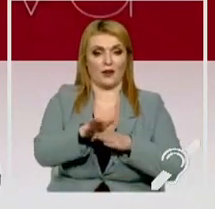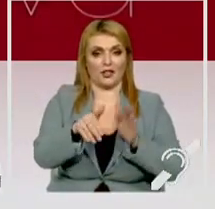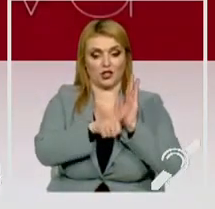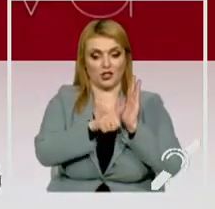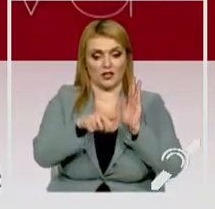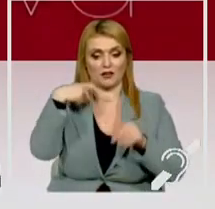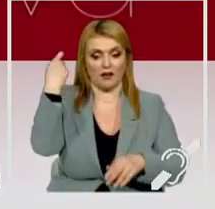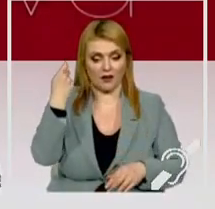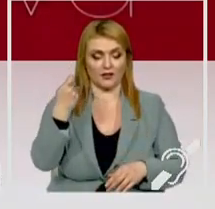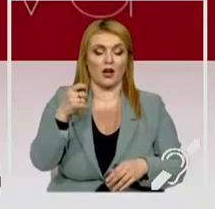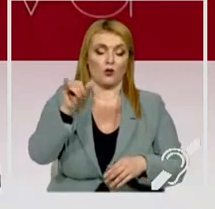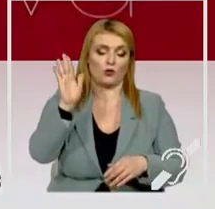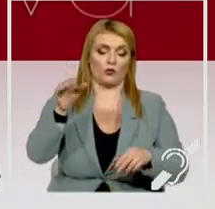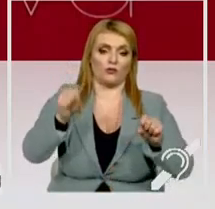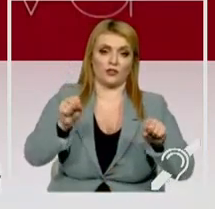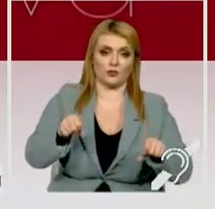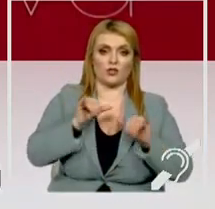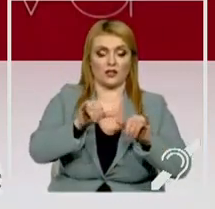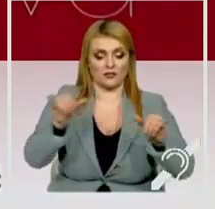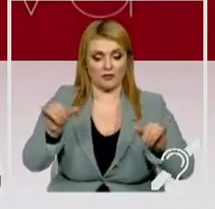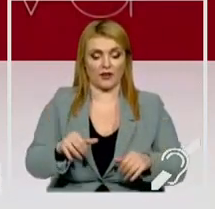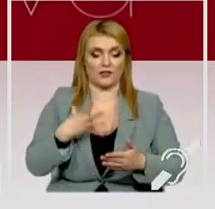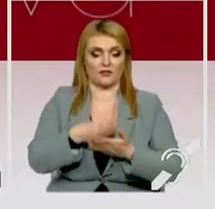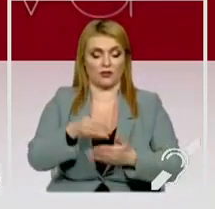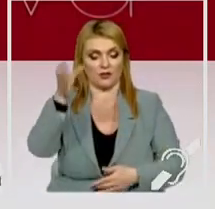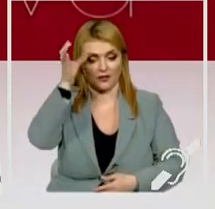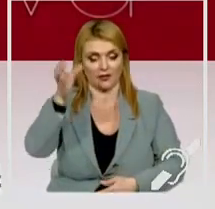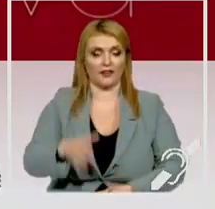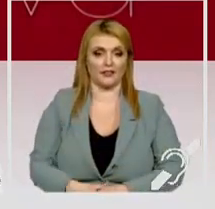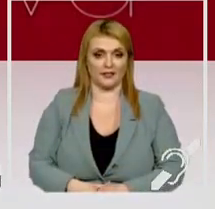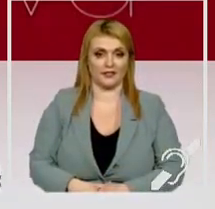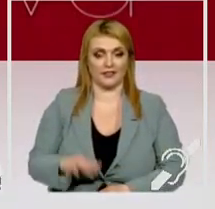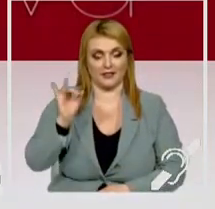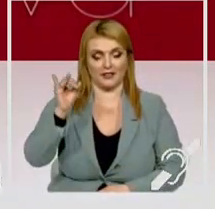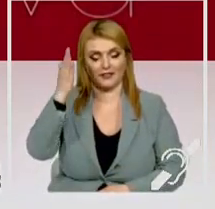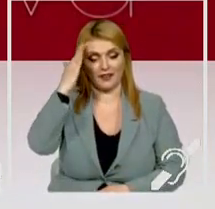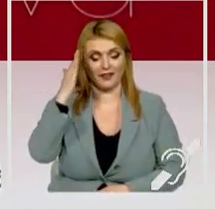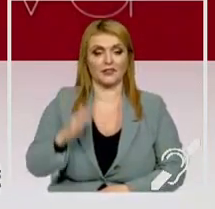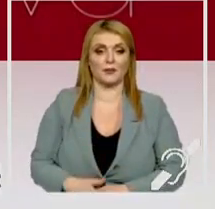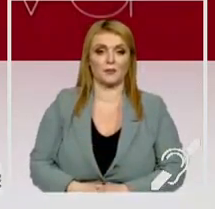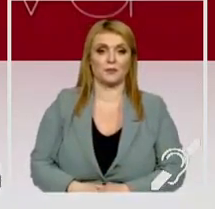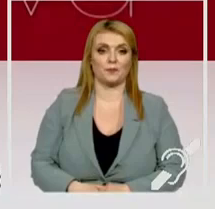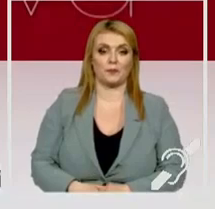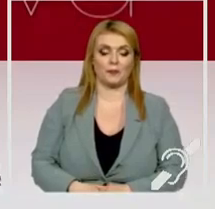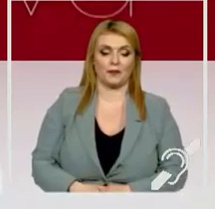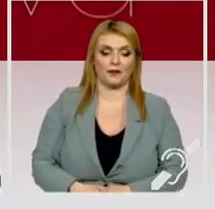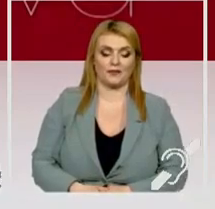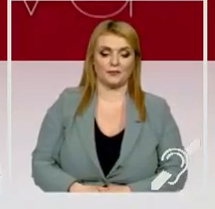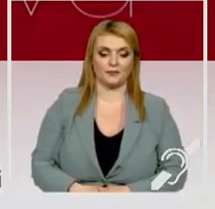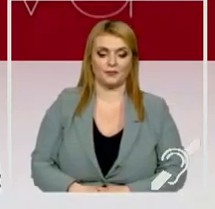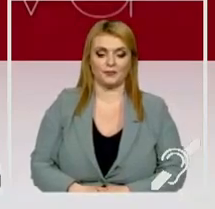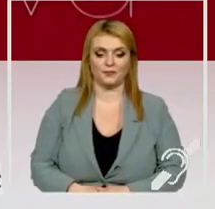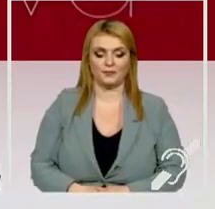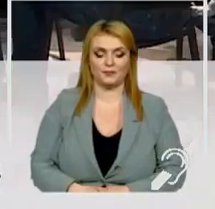avea ocazia să-și dezvolte abilitățile digitale, dar și cele de comunicare. Proiectul are scopul de a promova o îmbătrânire